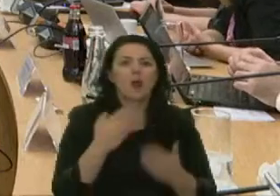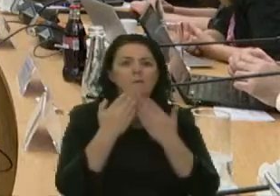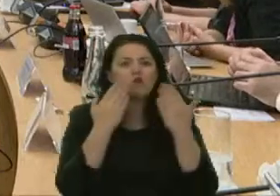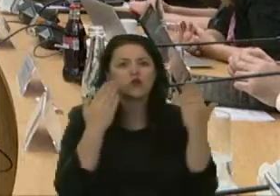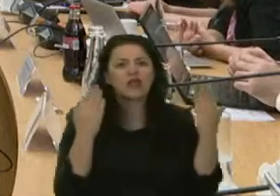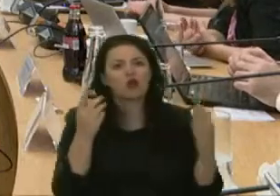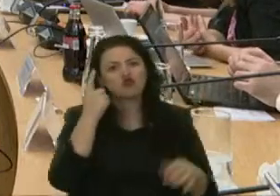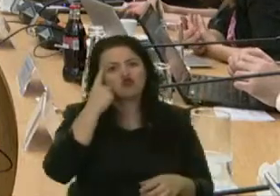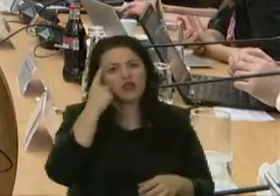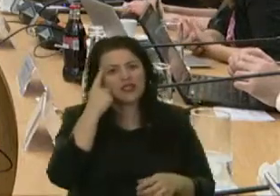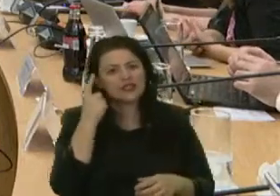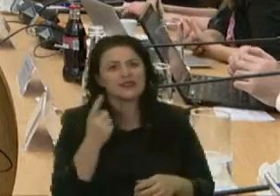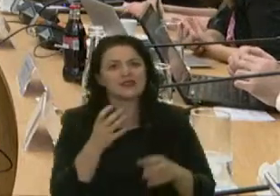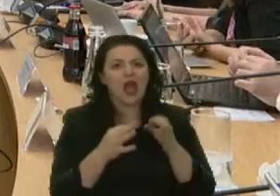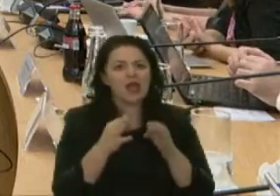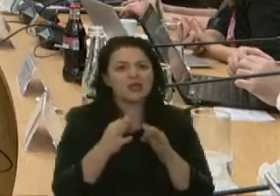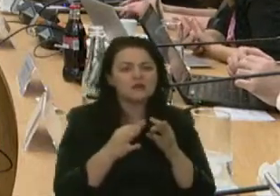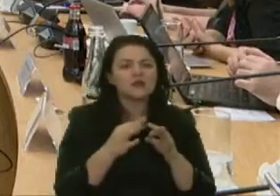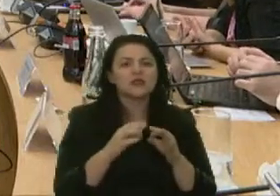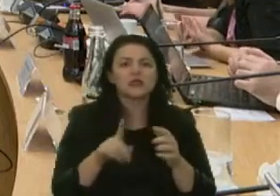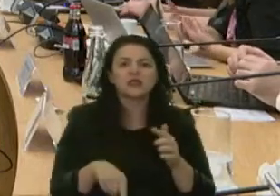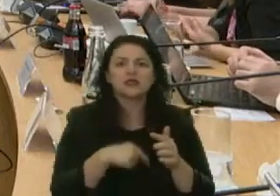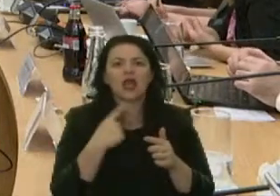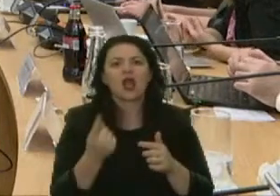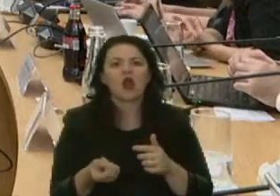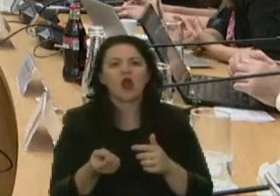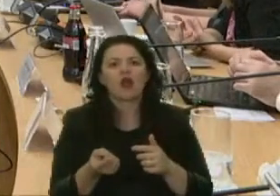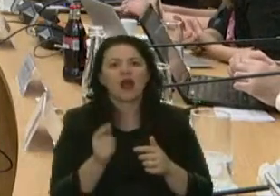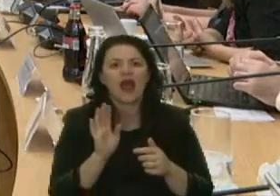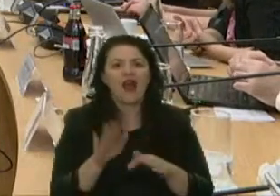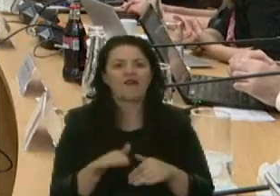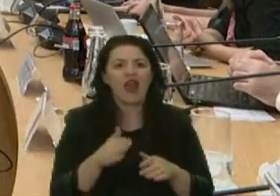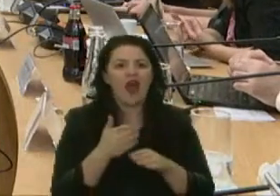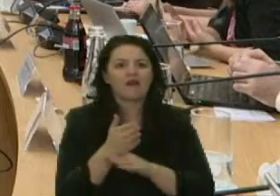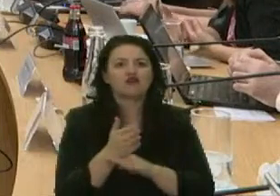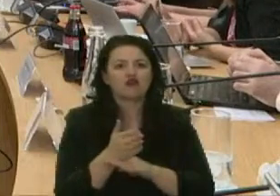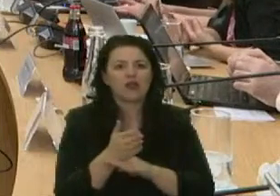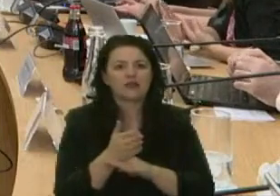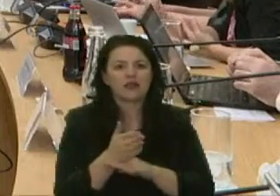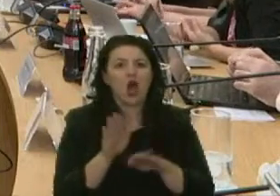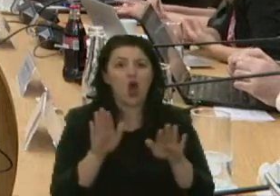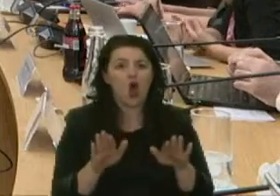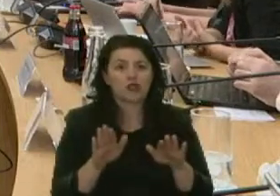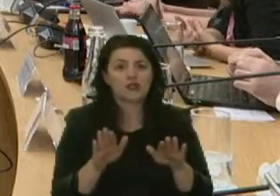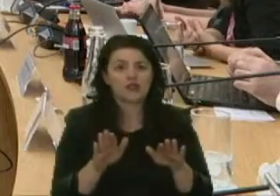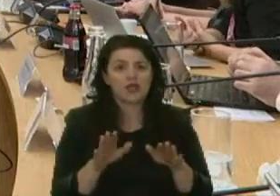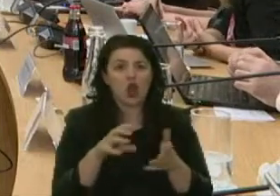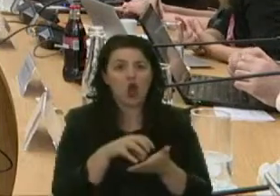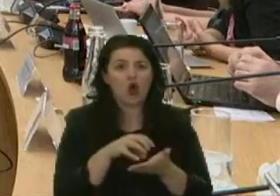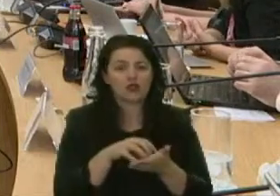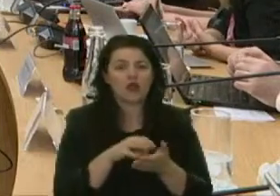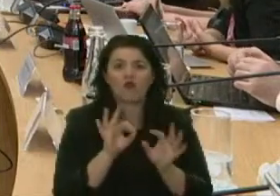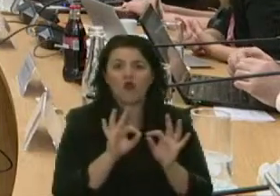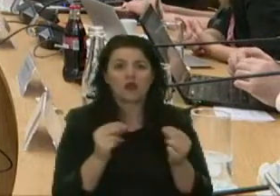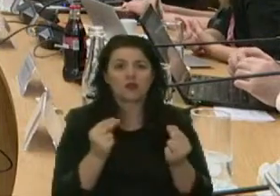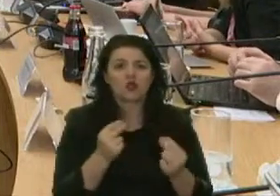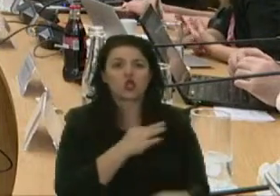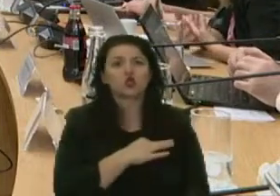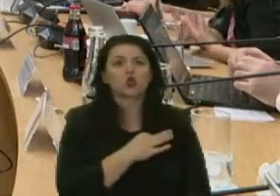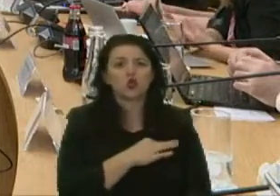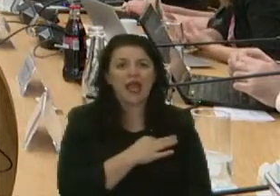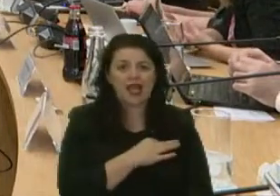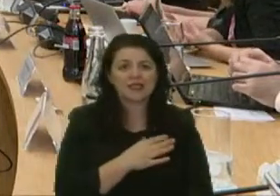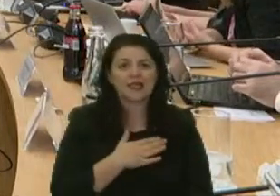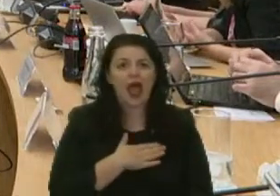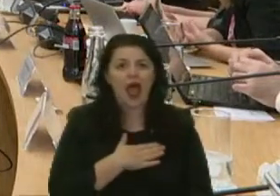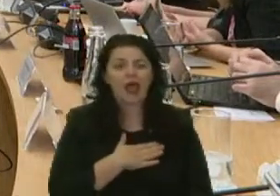Științei care va permite dincolo de a avea acces la condiții locative foarte bune pentru studenți să aibă